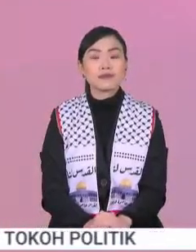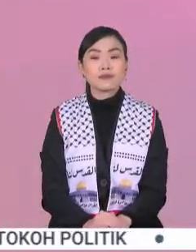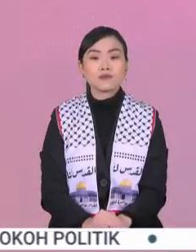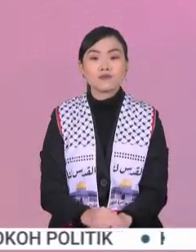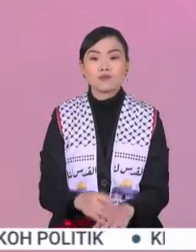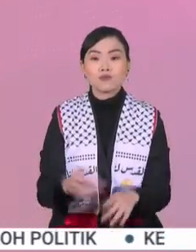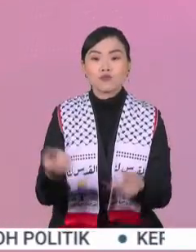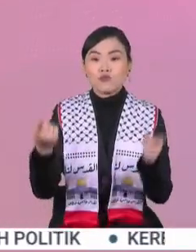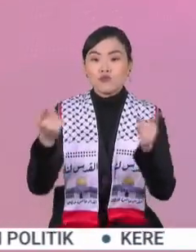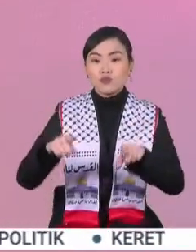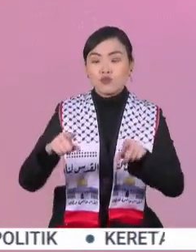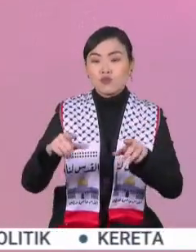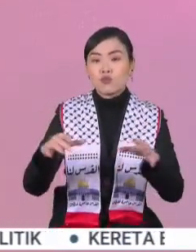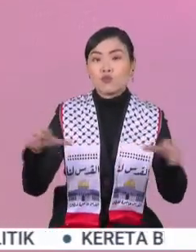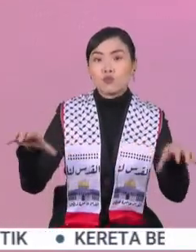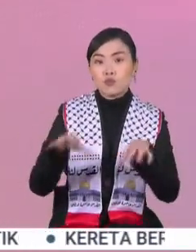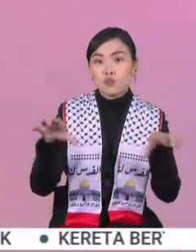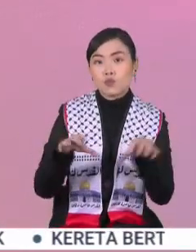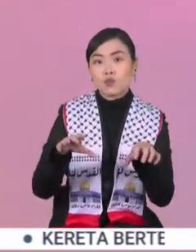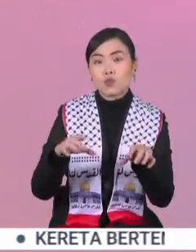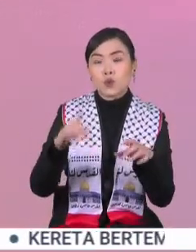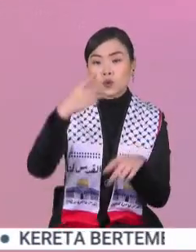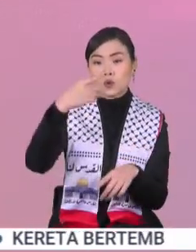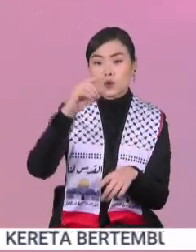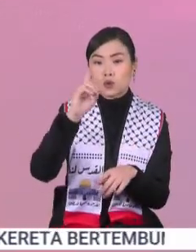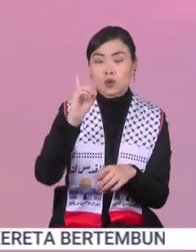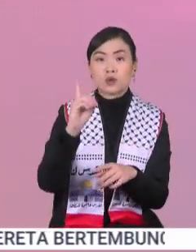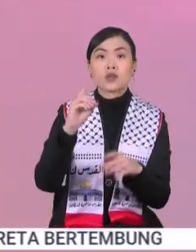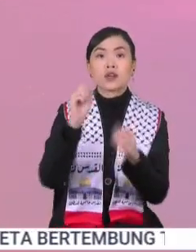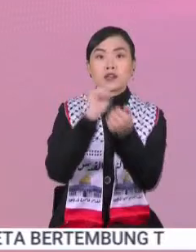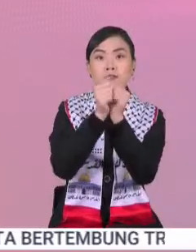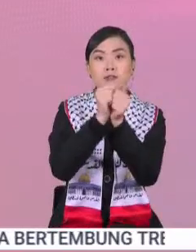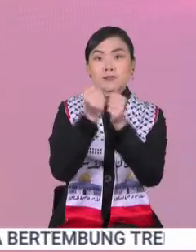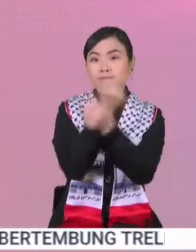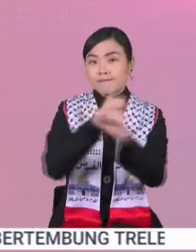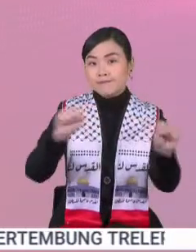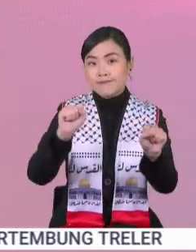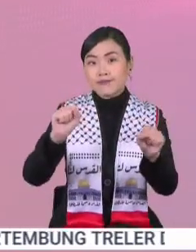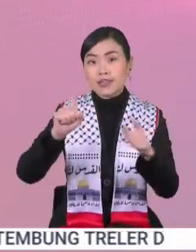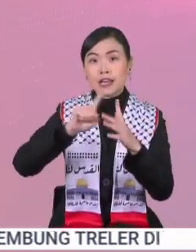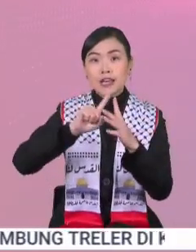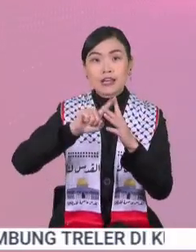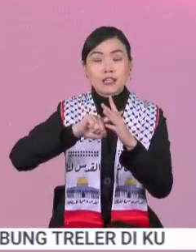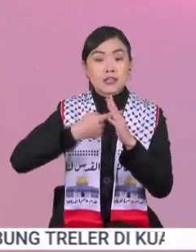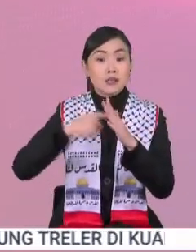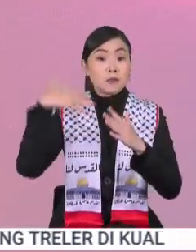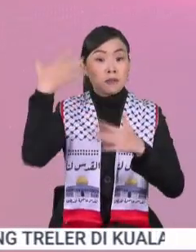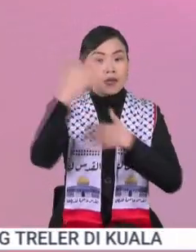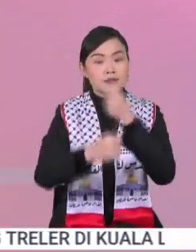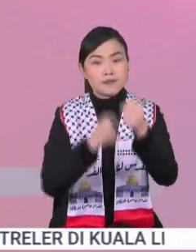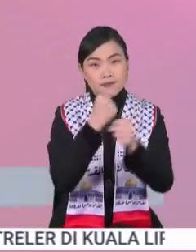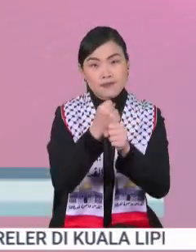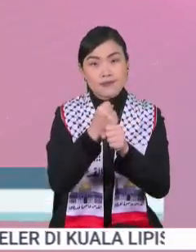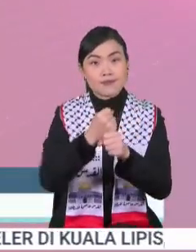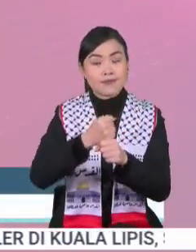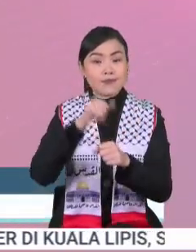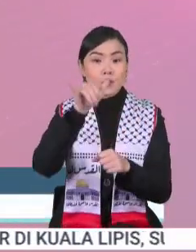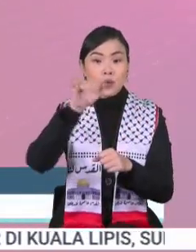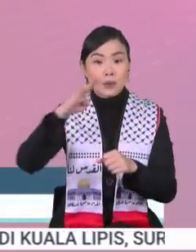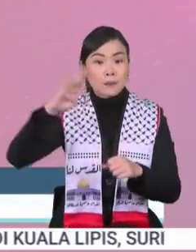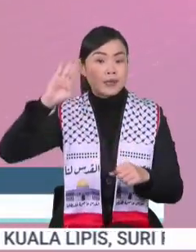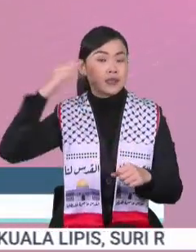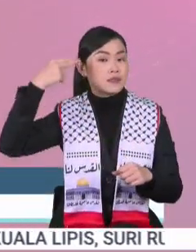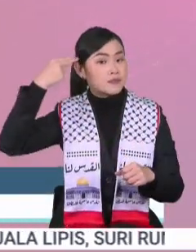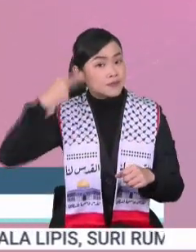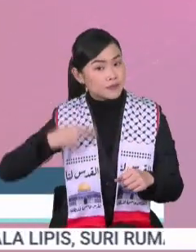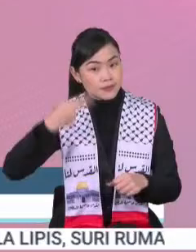pelaksanaan kod sukan selamat bakal diperluas ke peringkat akarumbi bermula tahun depan menurut menteri belia dan sukan Hen yo ia sebagai usaha mewujudkan